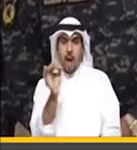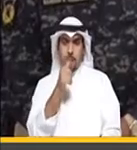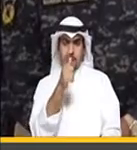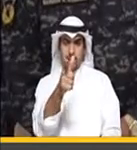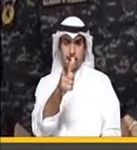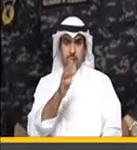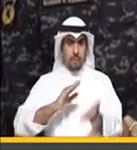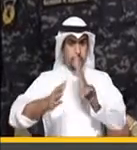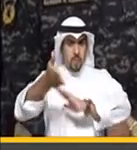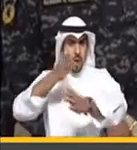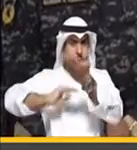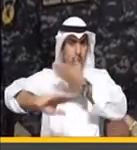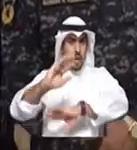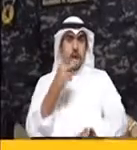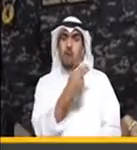القتال المختلف،